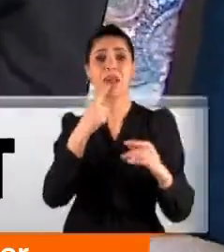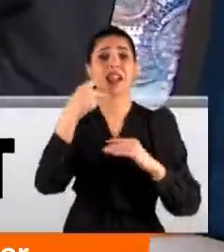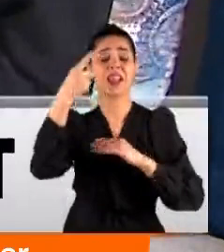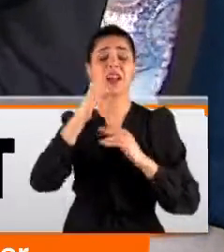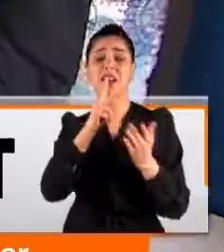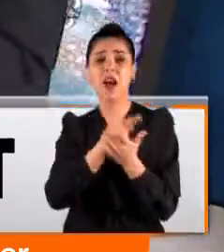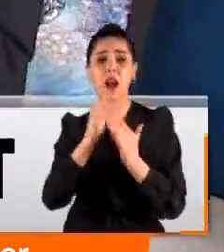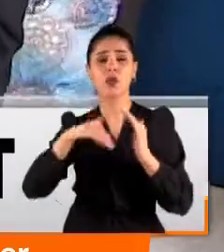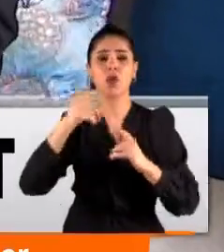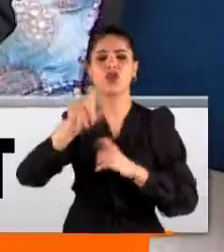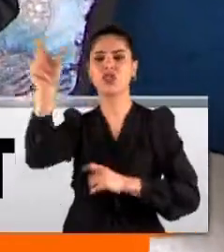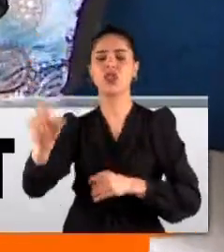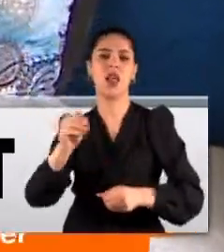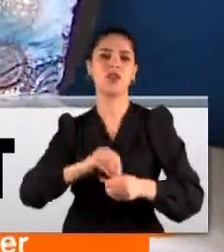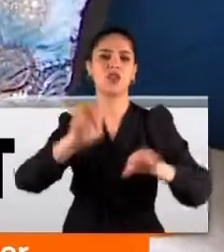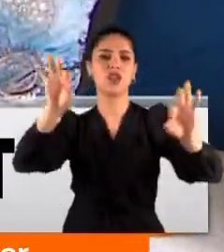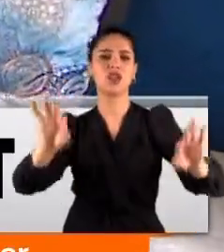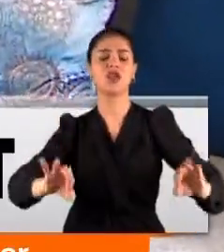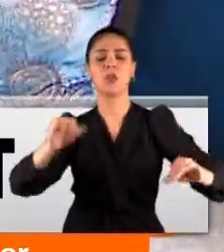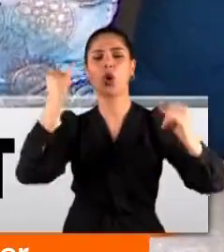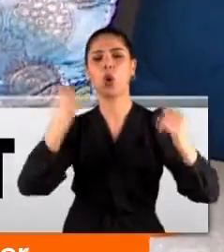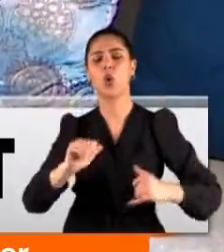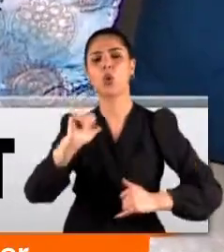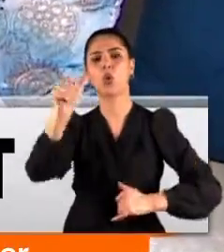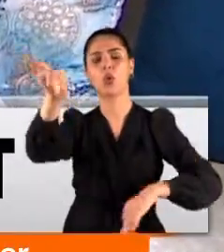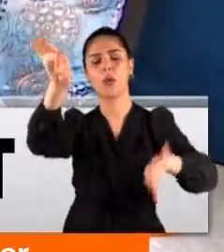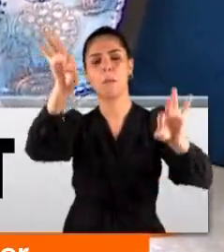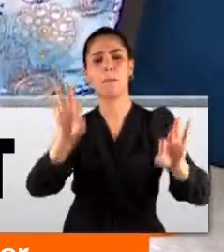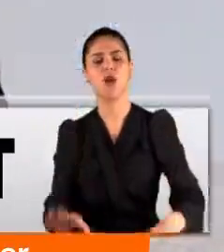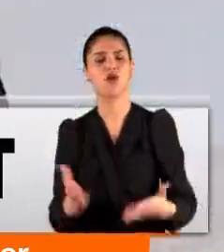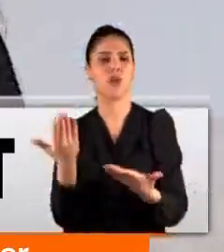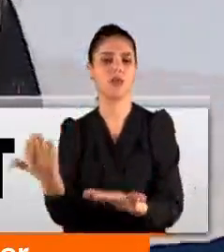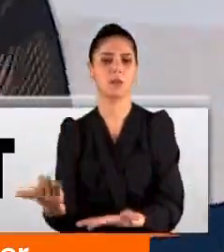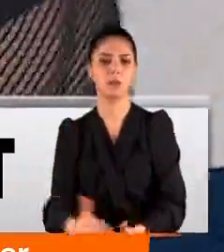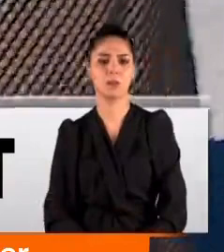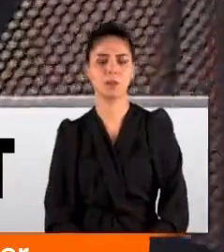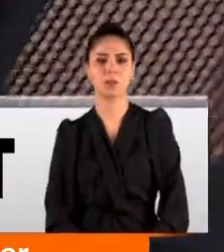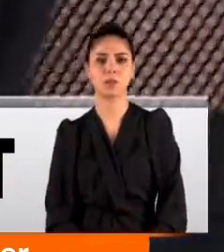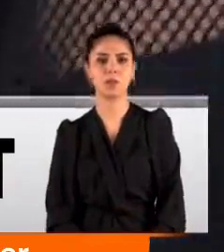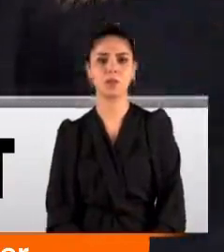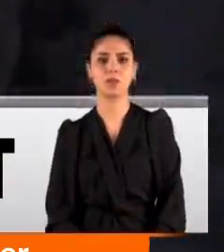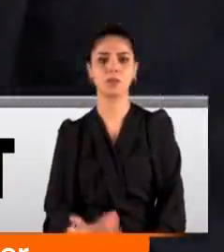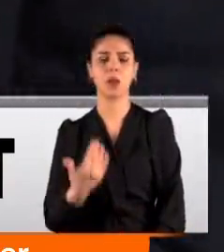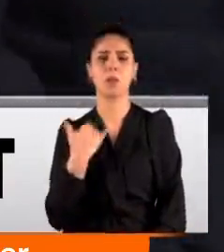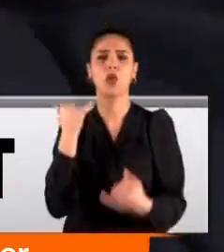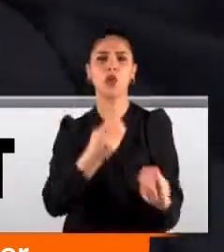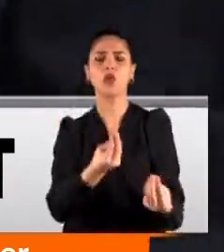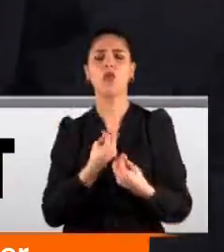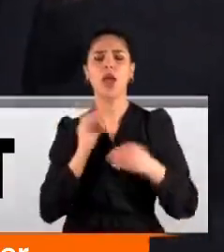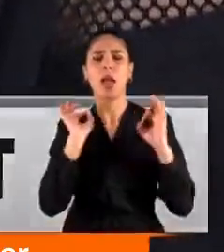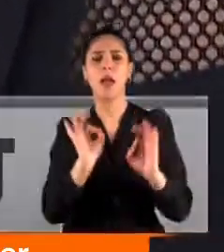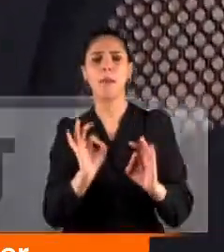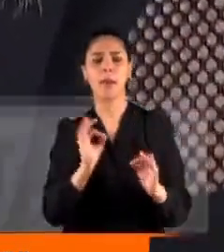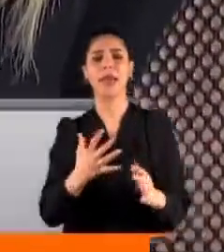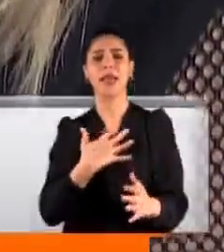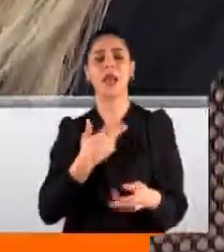ardından Şilan için maalesef kabus dolu günler yeniden başladı. Yani bana öyle şeyler yaşattı ki kendi